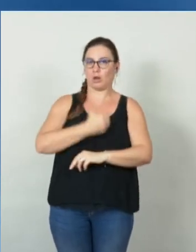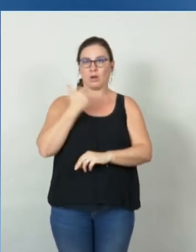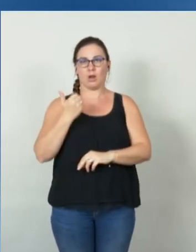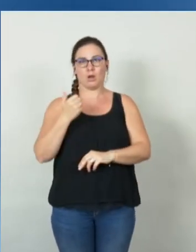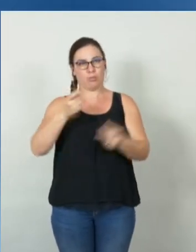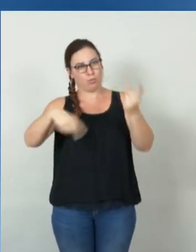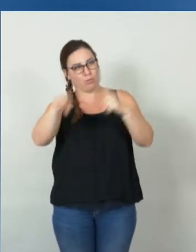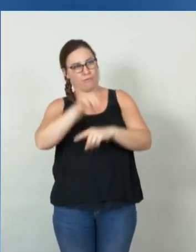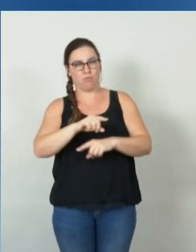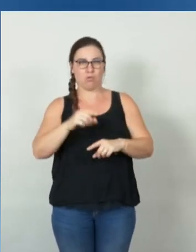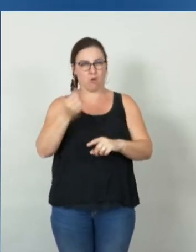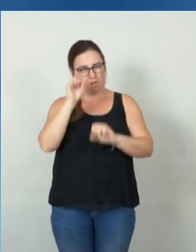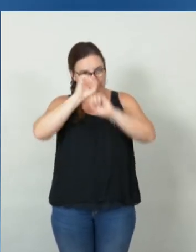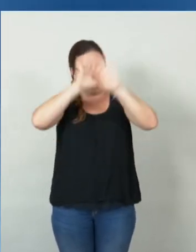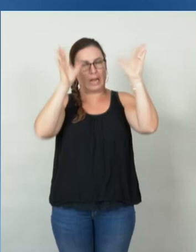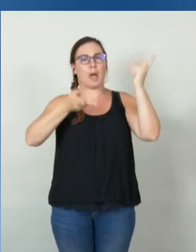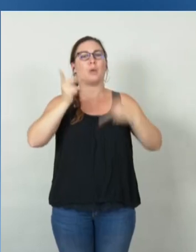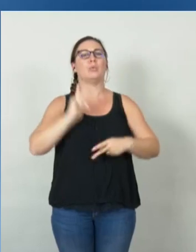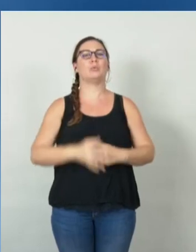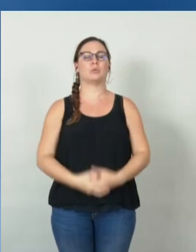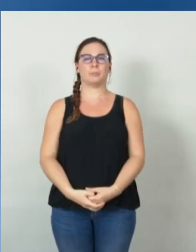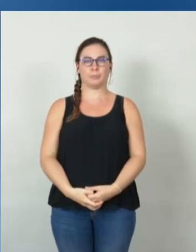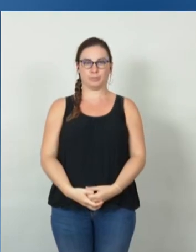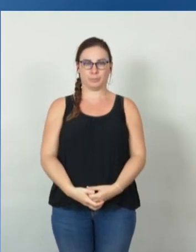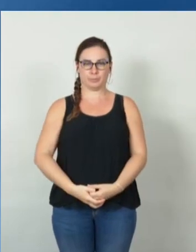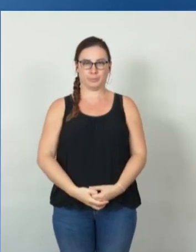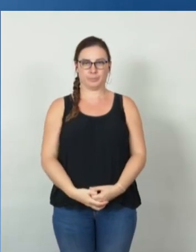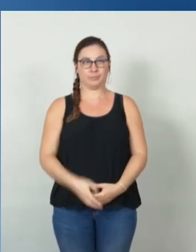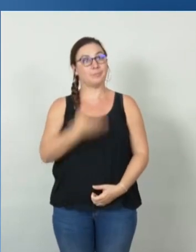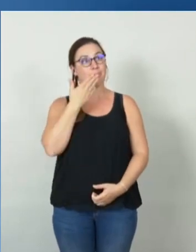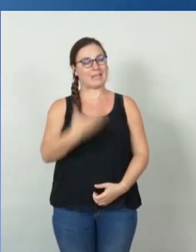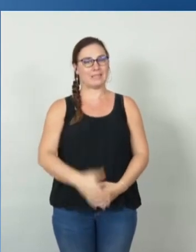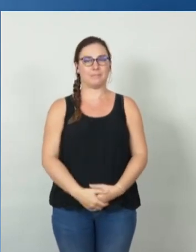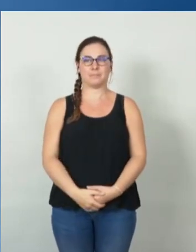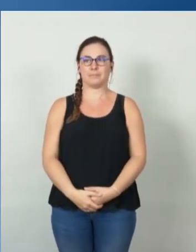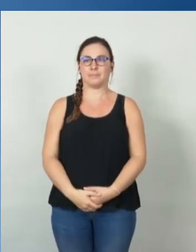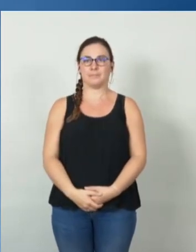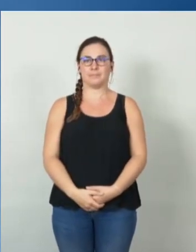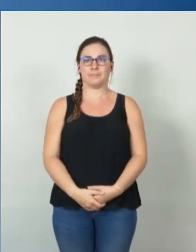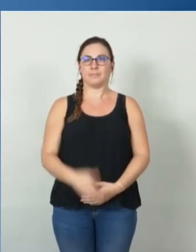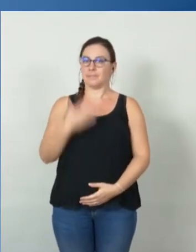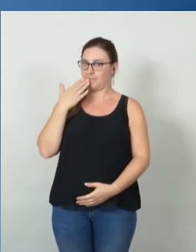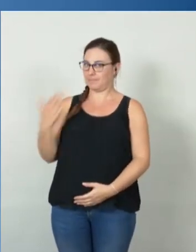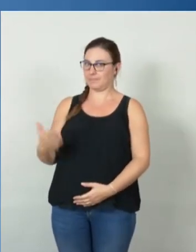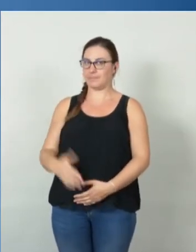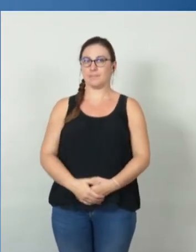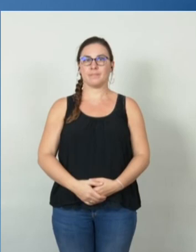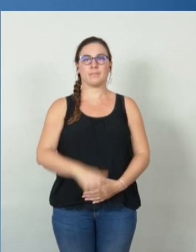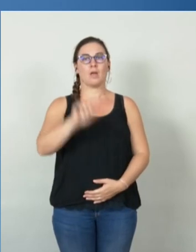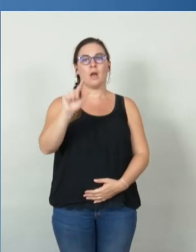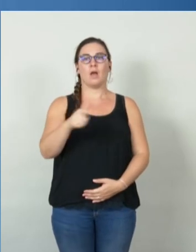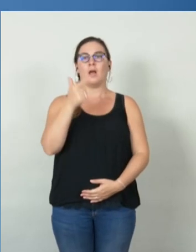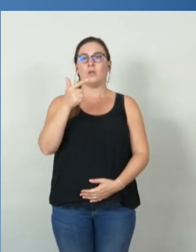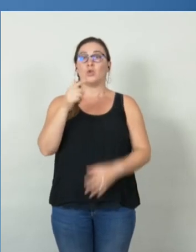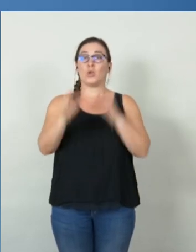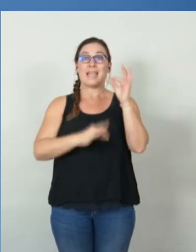éclairage des débats pour les élus merci merci madame